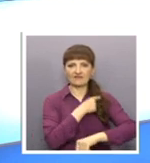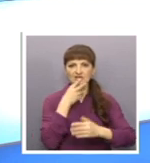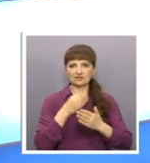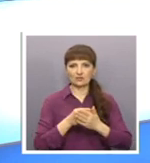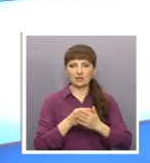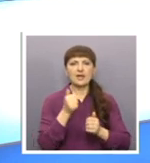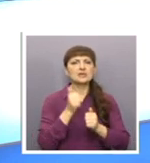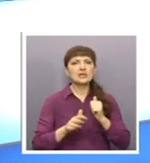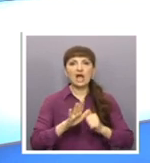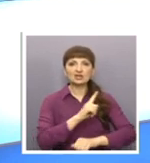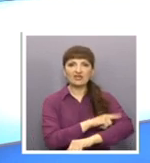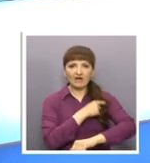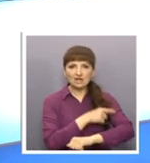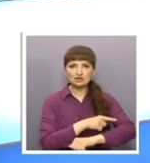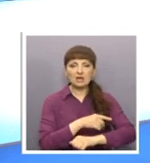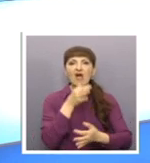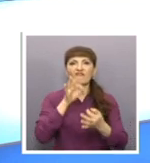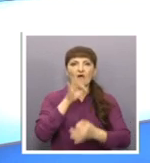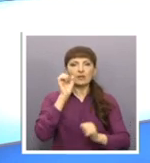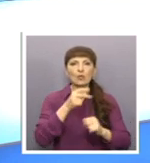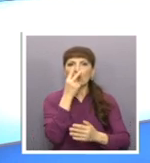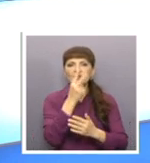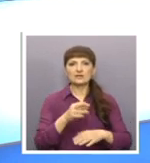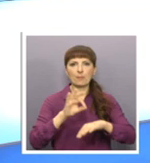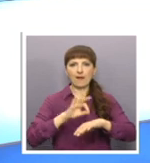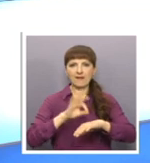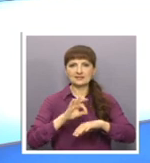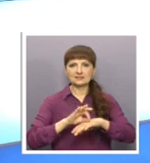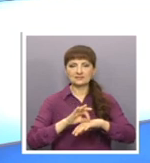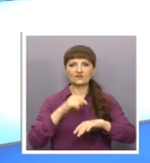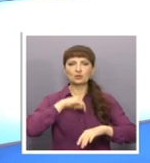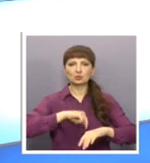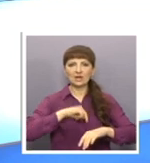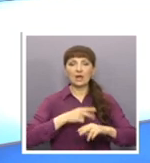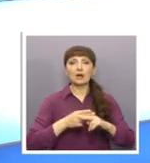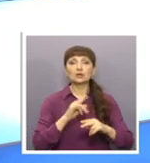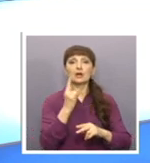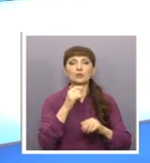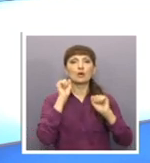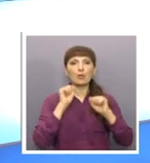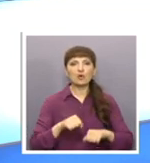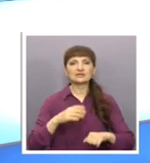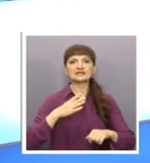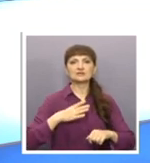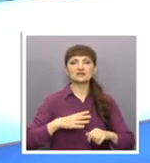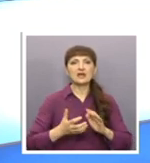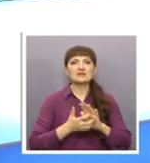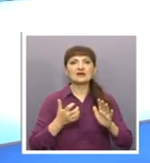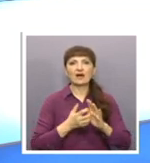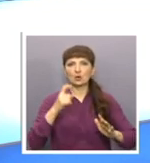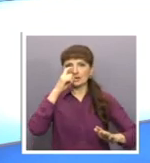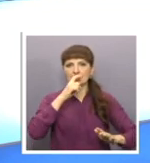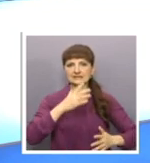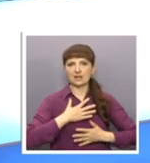не каждый педиатр-специалист вовремя может распознать генетическую ошибку, из-за которой ребенок может испытывать нехватку